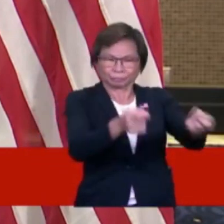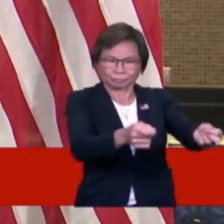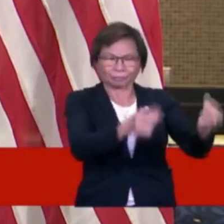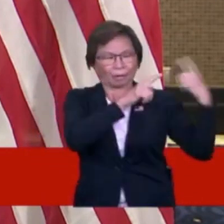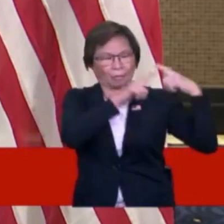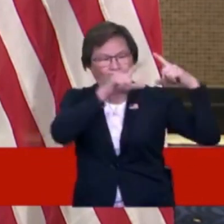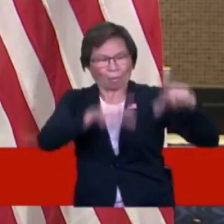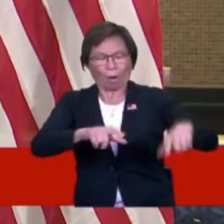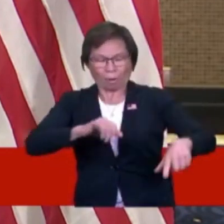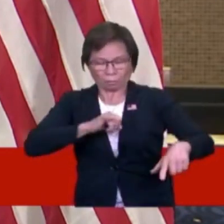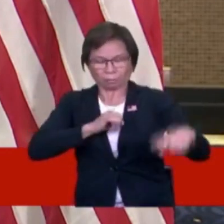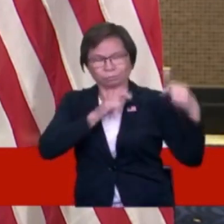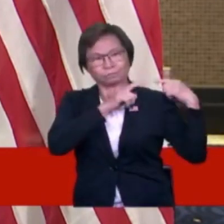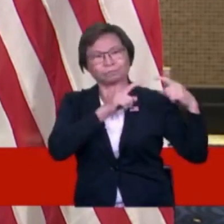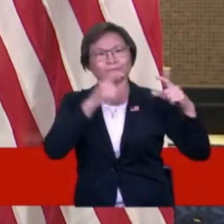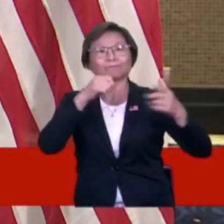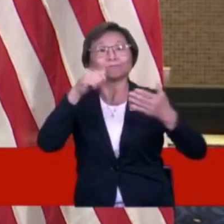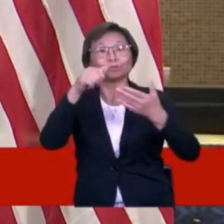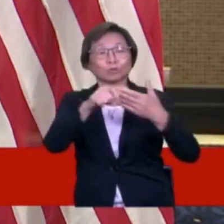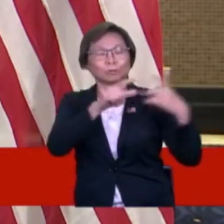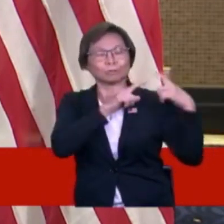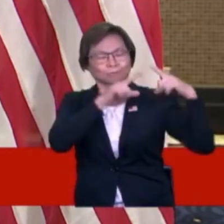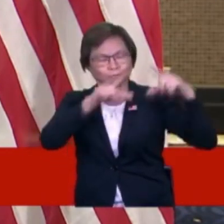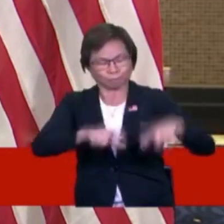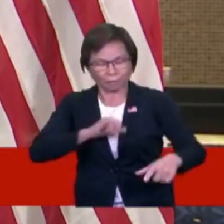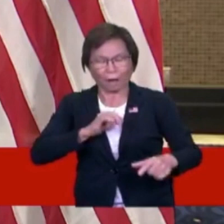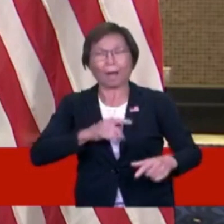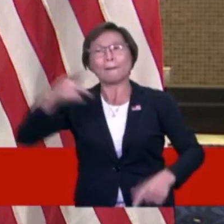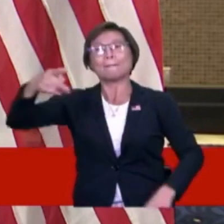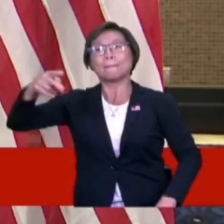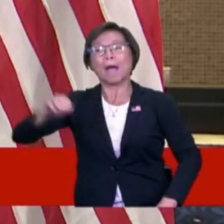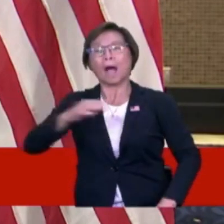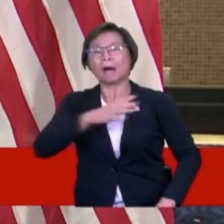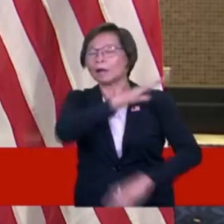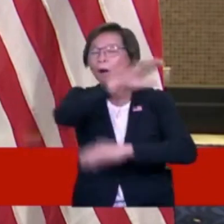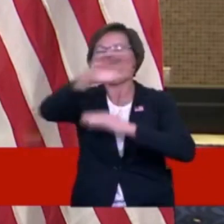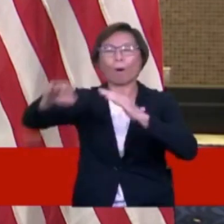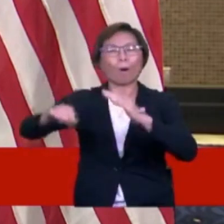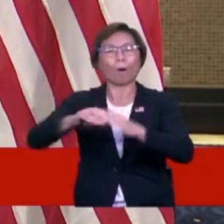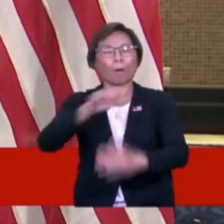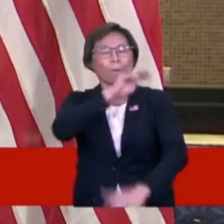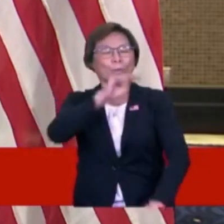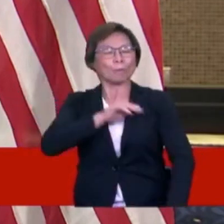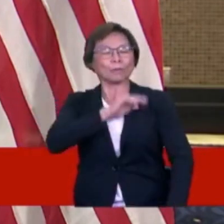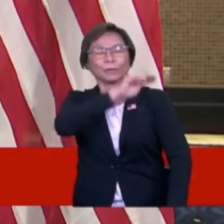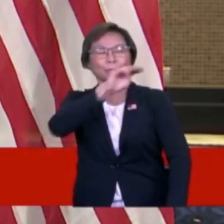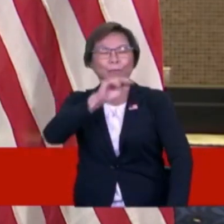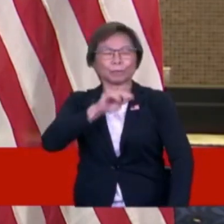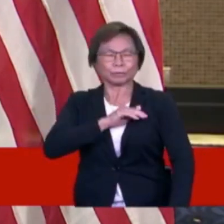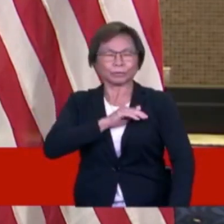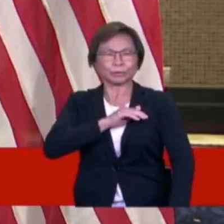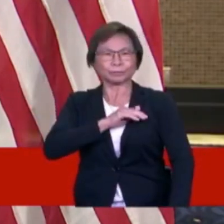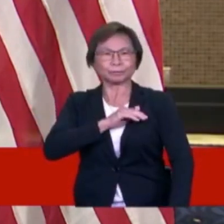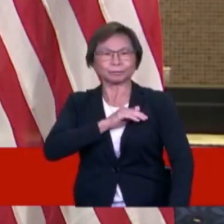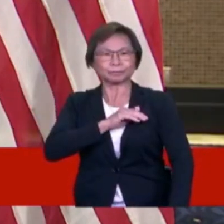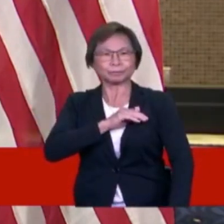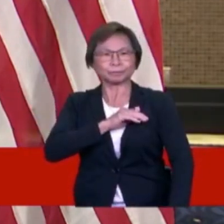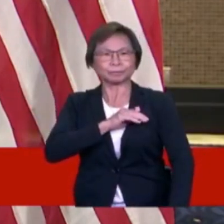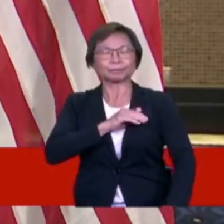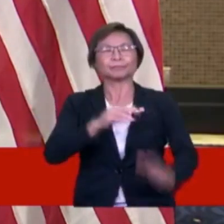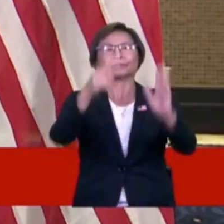saya sebagai petani menteri dan seluruh jemaah menteri di bawah